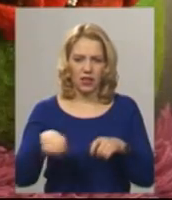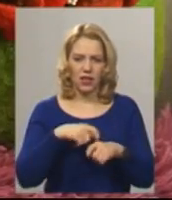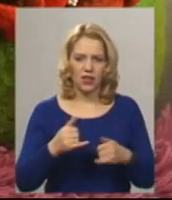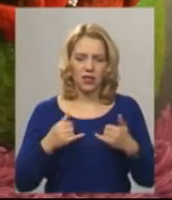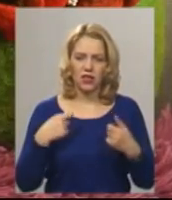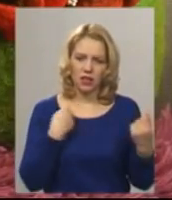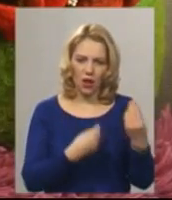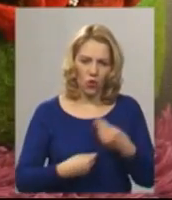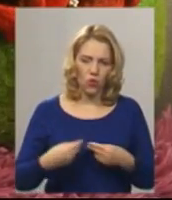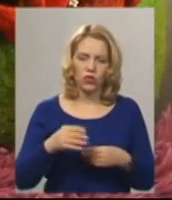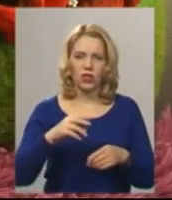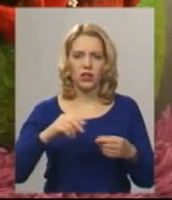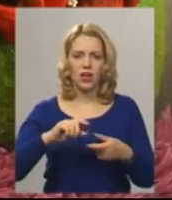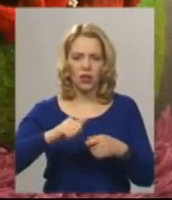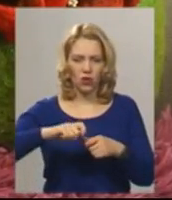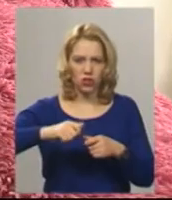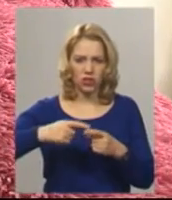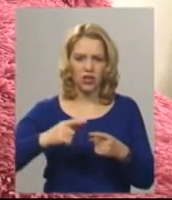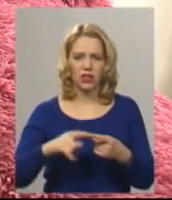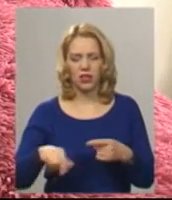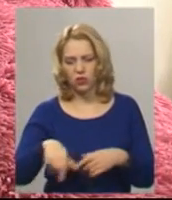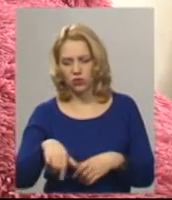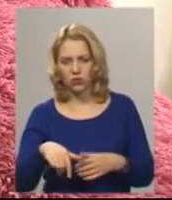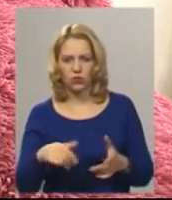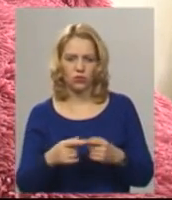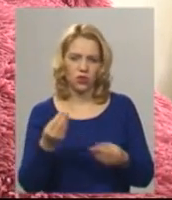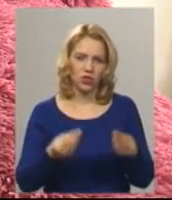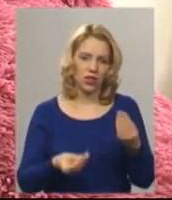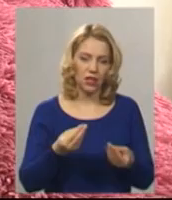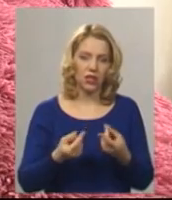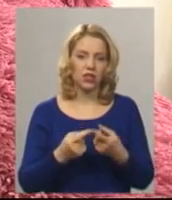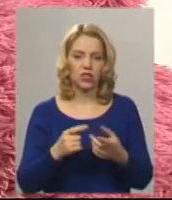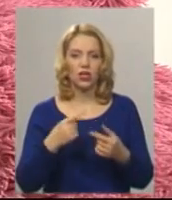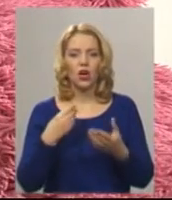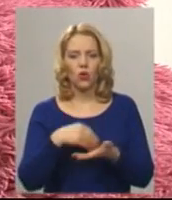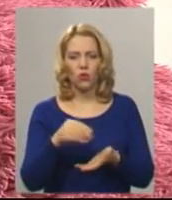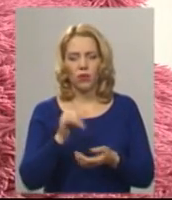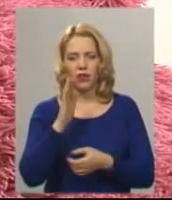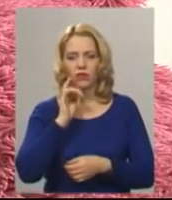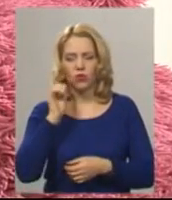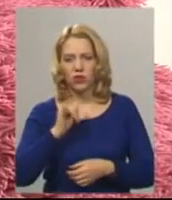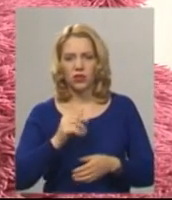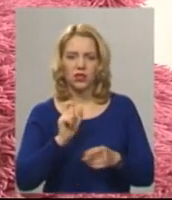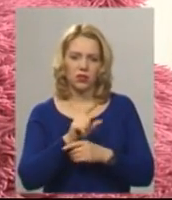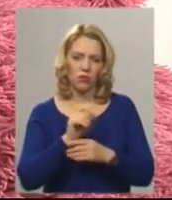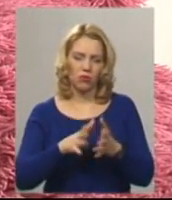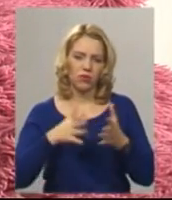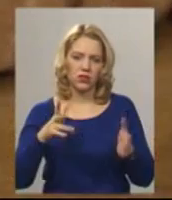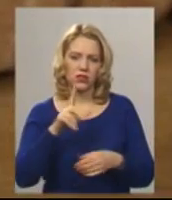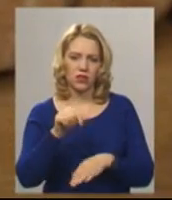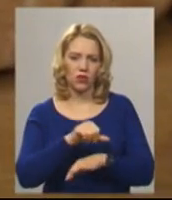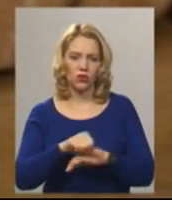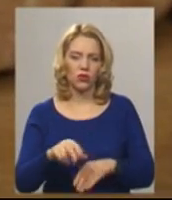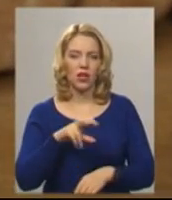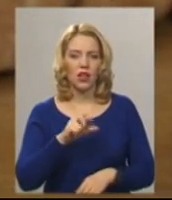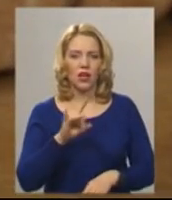і косметички, дитячі рюкзаки в вигляді тваринок та іграшки. Каже, вироби її купляють в Україні та більше замовляють з-за кордону. Лариса